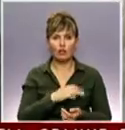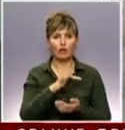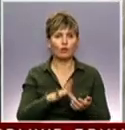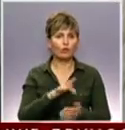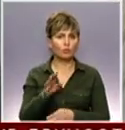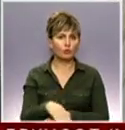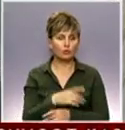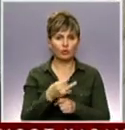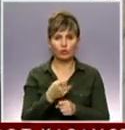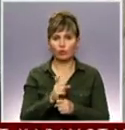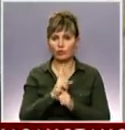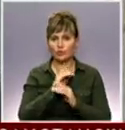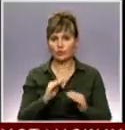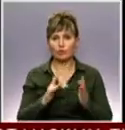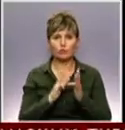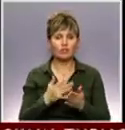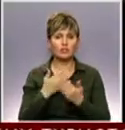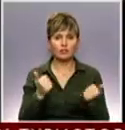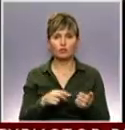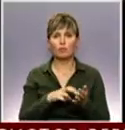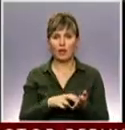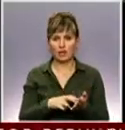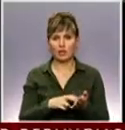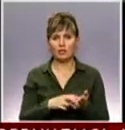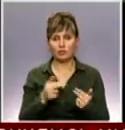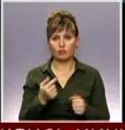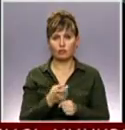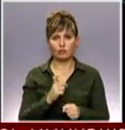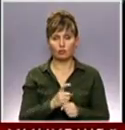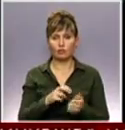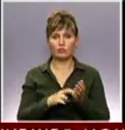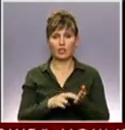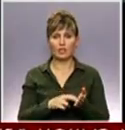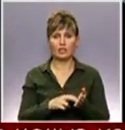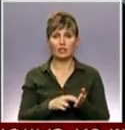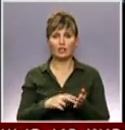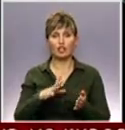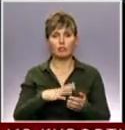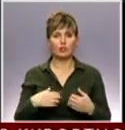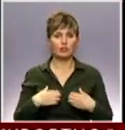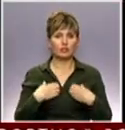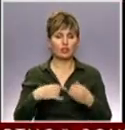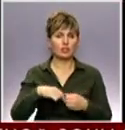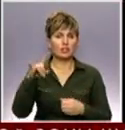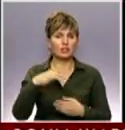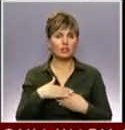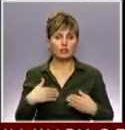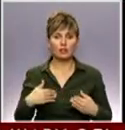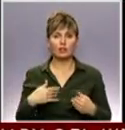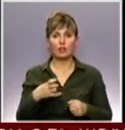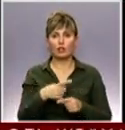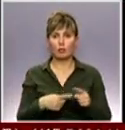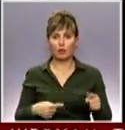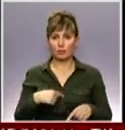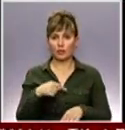пустой и очень тихо, туристов нету. Боялись, если честно, было страшно, не хотелось лететь. Наполовину,